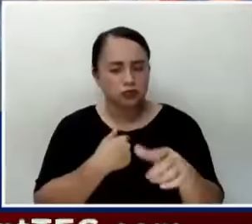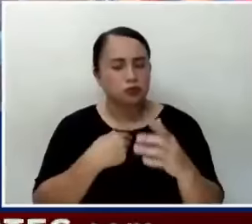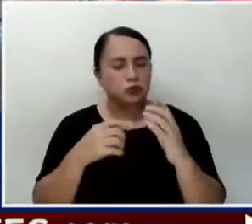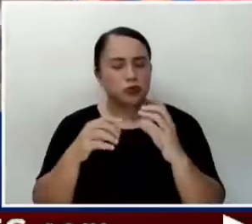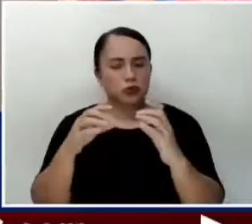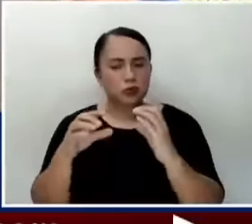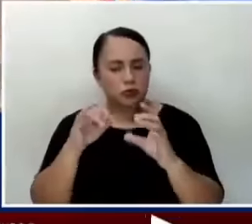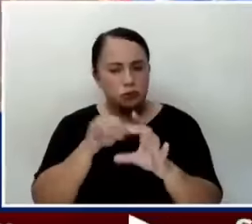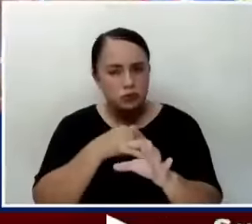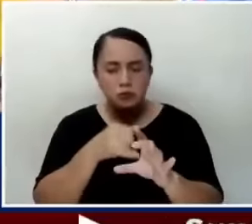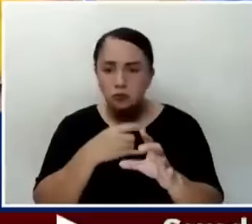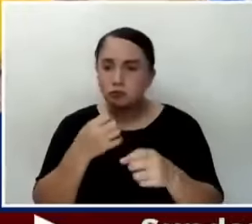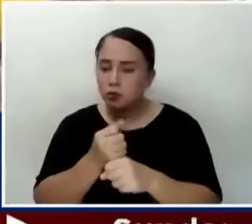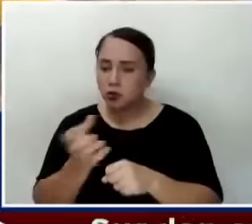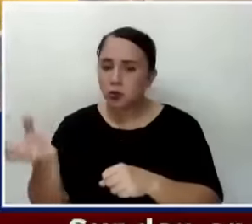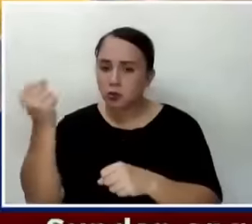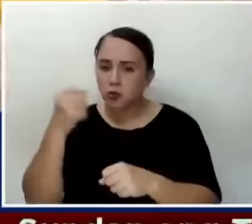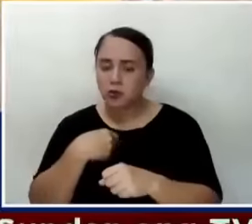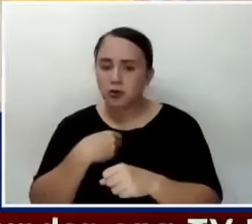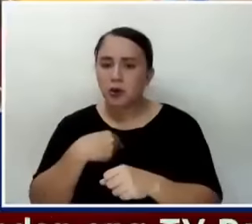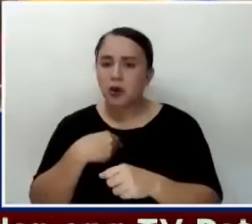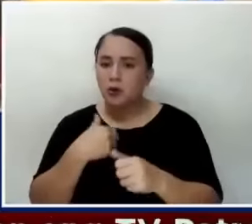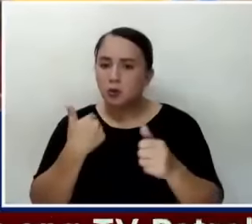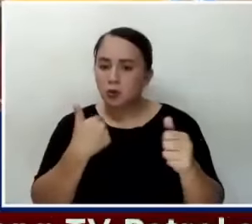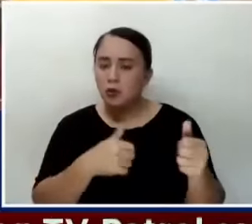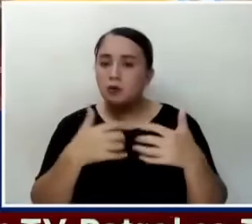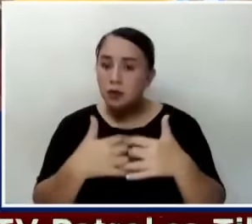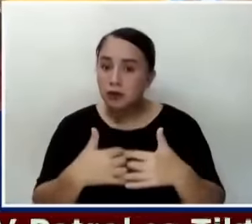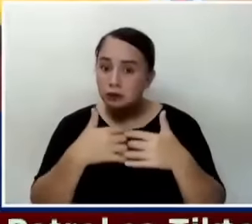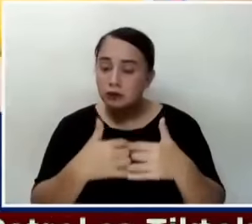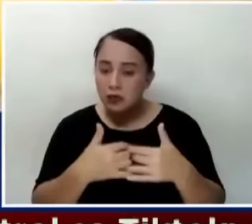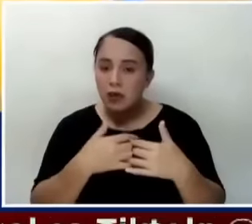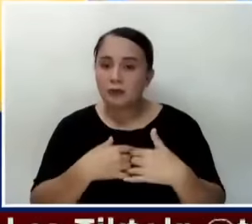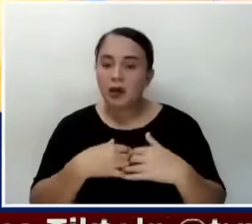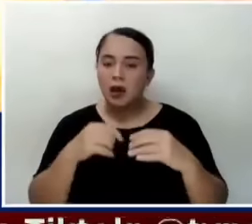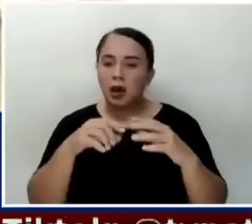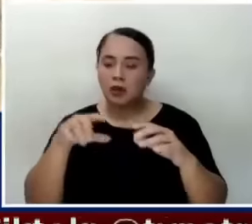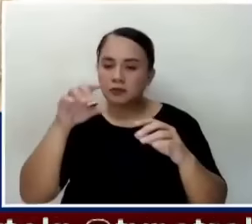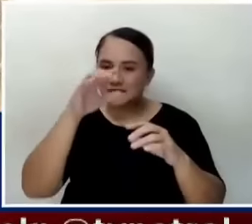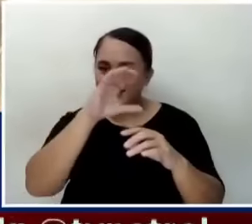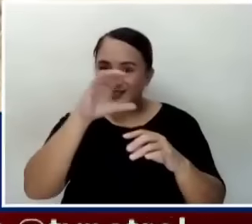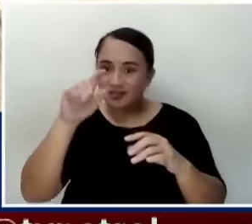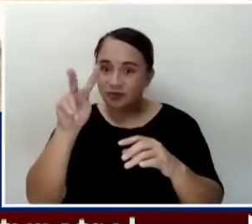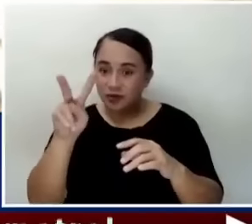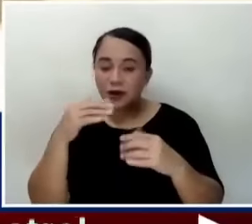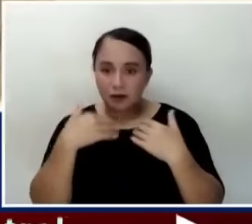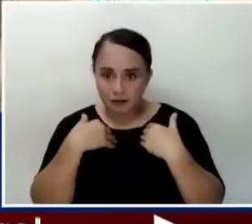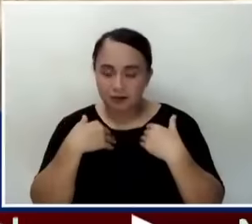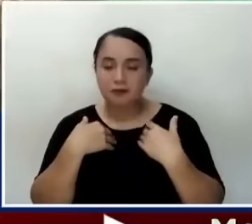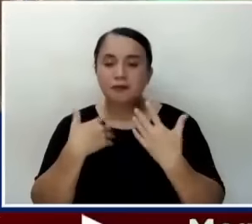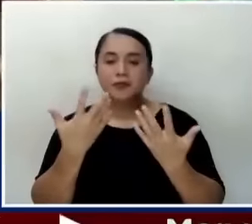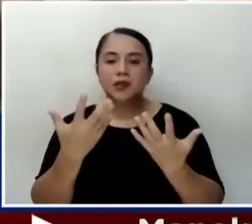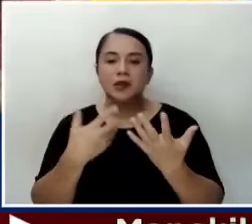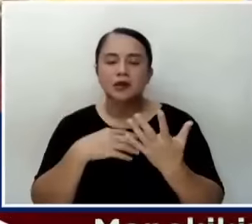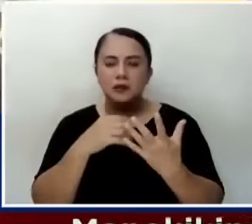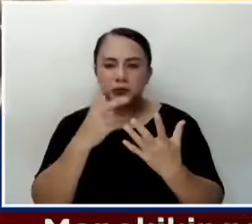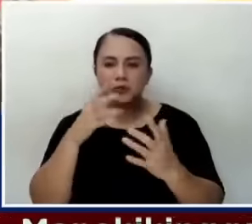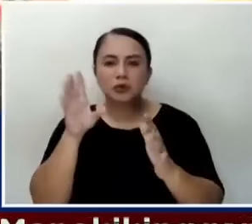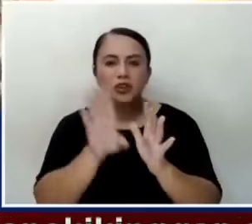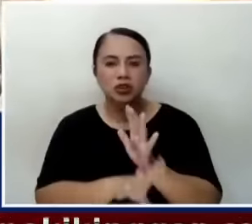Valbuena, Euro 4 compliant na rin ang makina nito, may dashcam at CCTV. Hindi anya hamak na mas mura ito